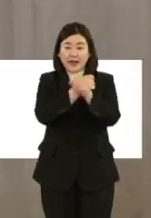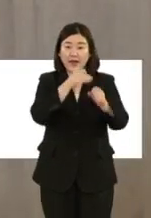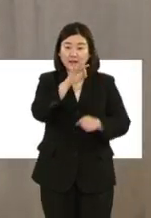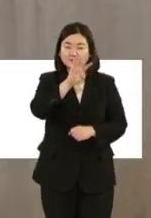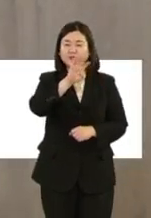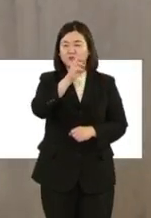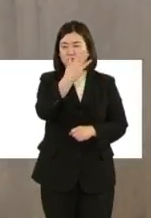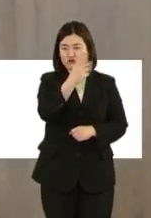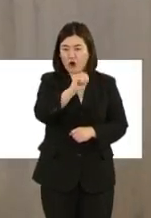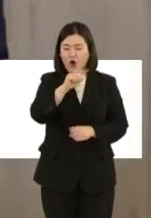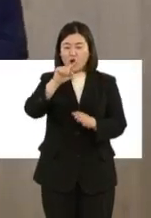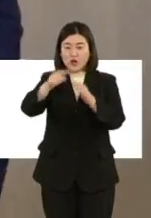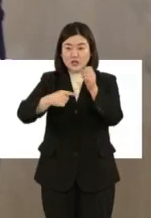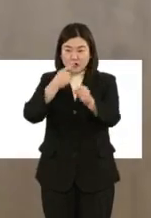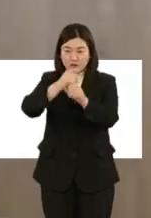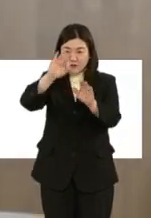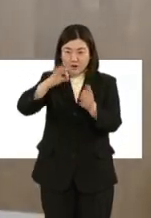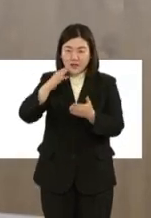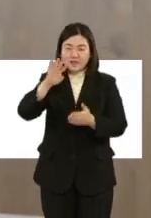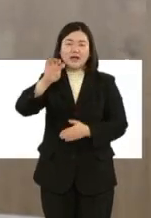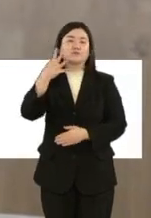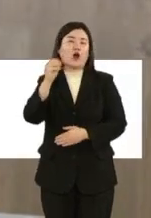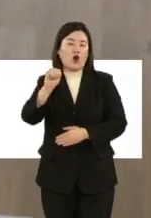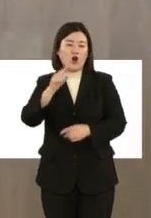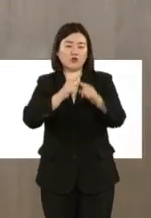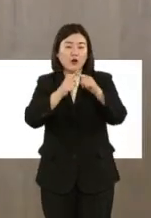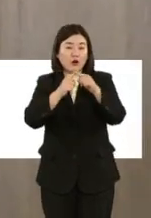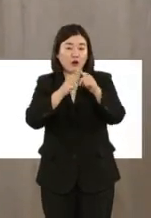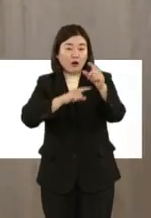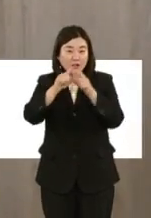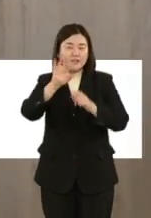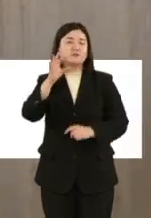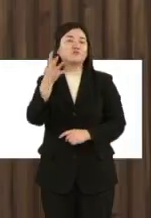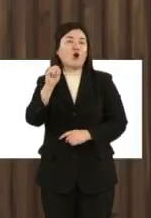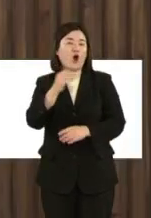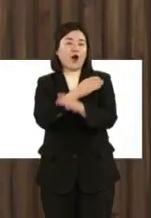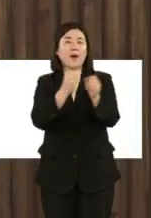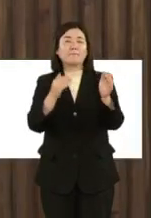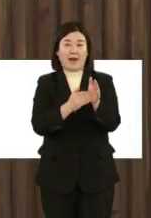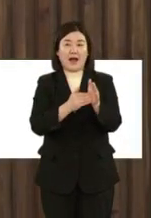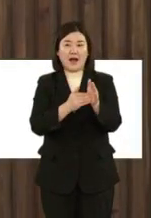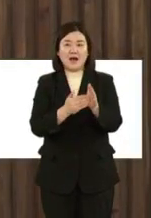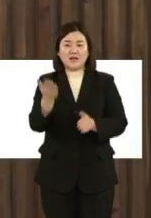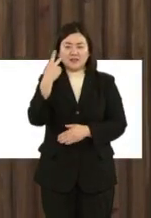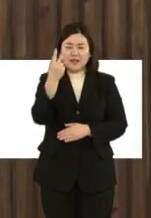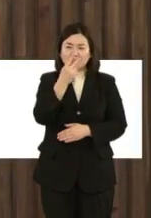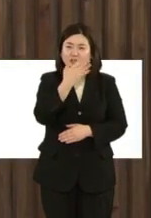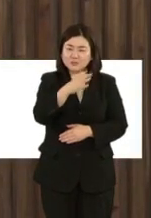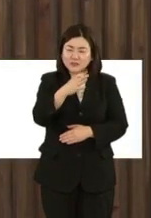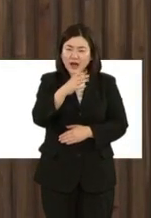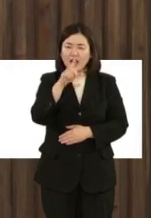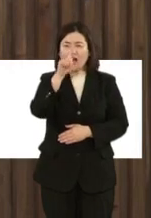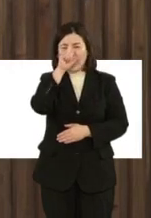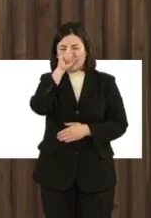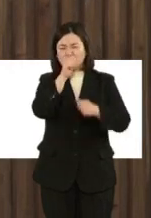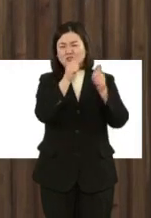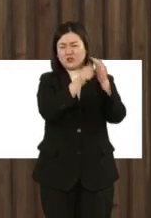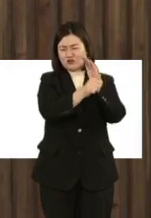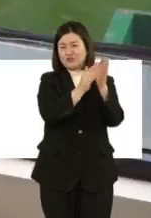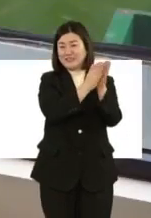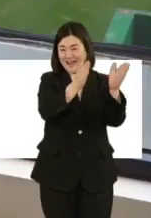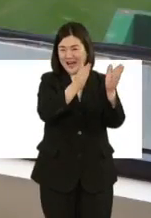계약금 36억원의 연봉 총액 44억원 옵션 10억원 규모로 계약한 최은성은 지난 2014년 LG 트윈스의